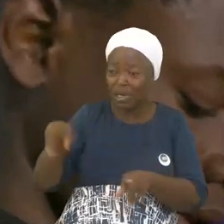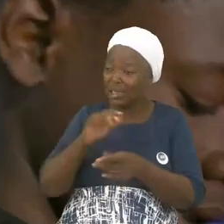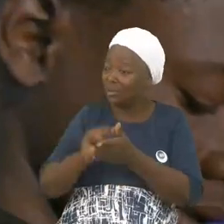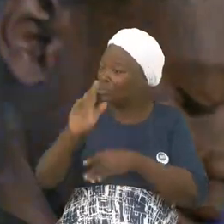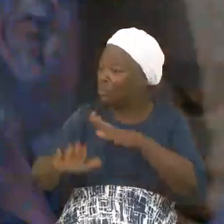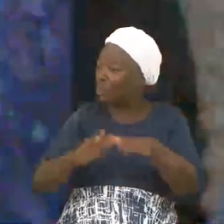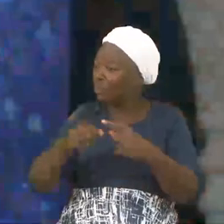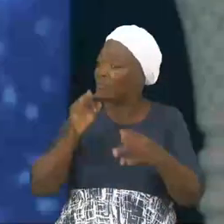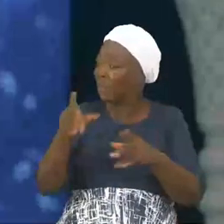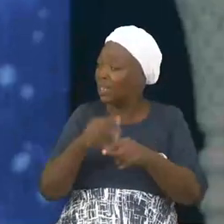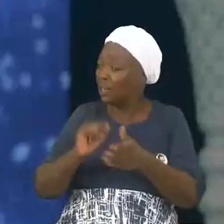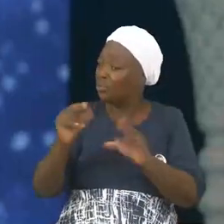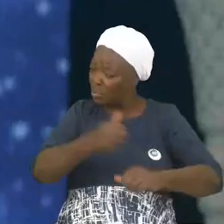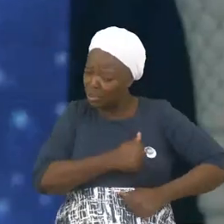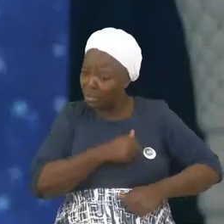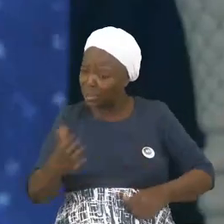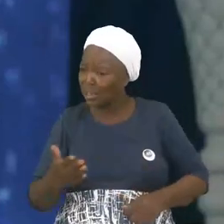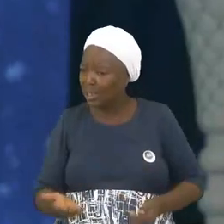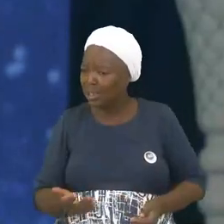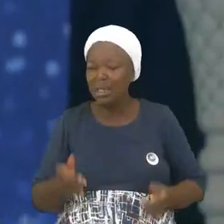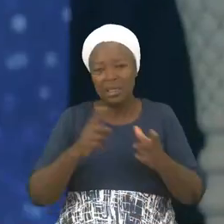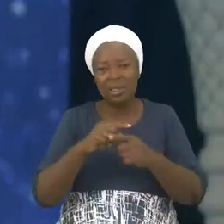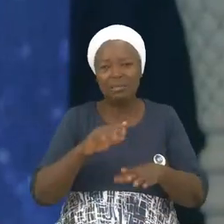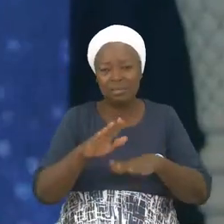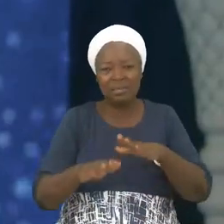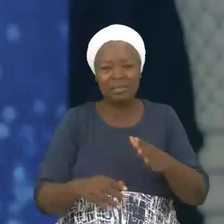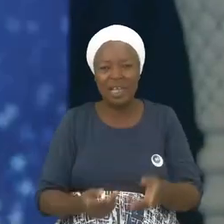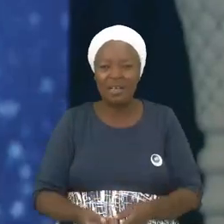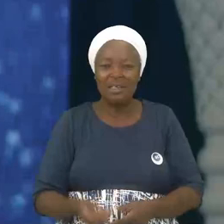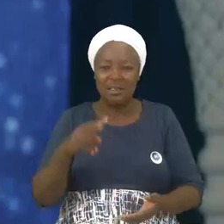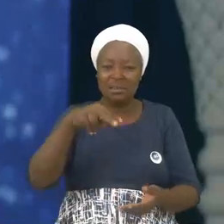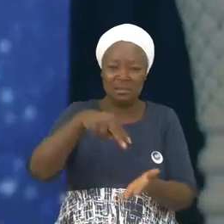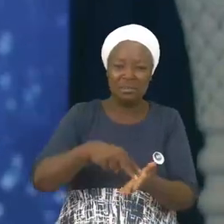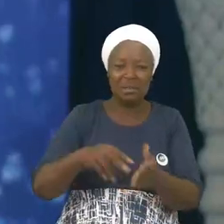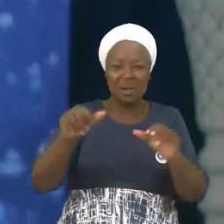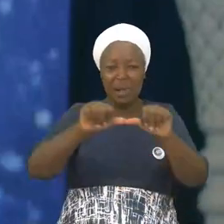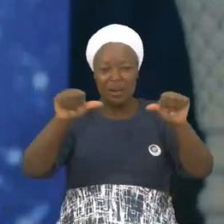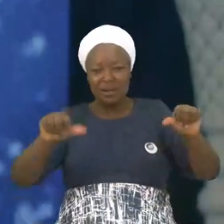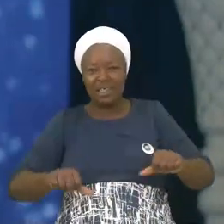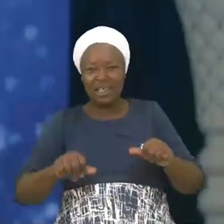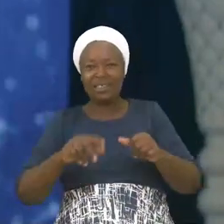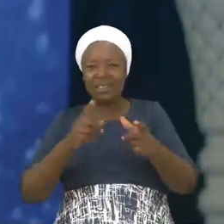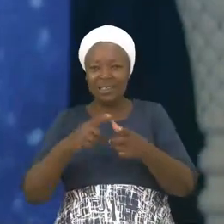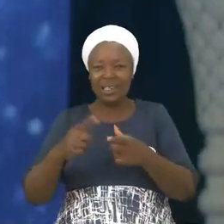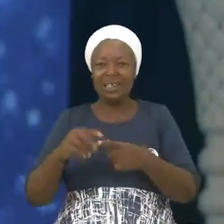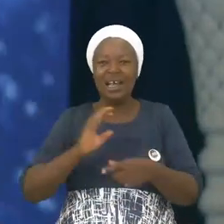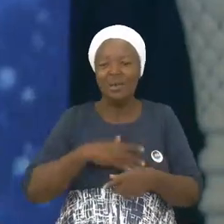monsieur-là devenir comme ça? Sans, est-ce qu'il y a l'insécurité ici? Et la dame a gravi les escaliers.